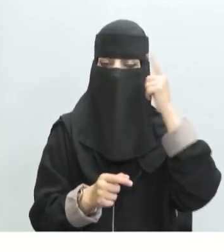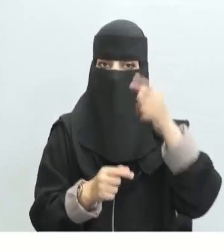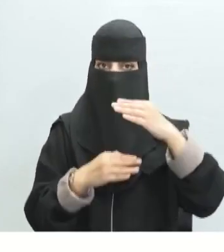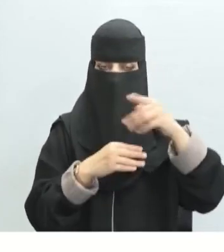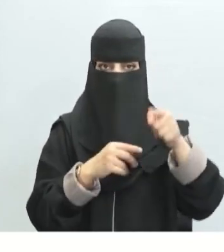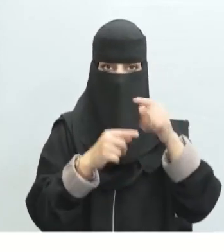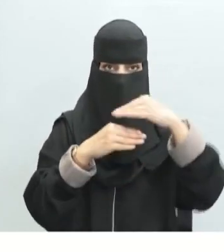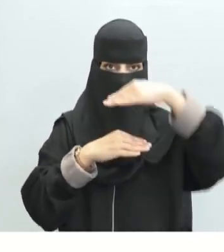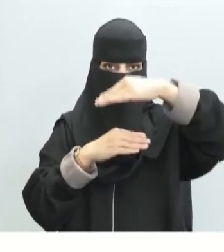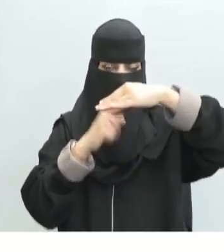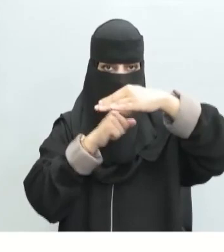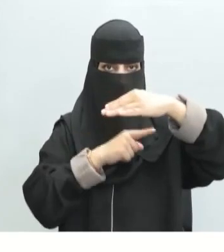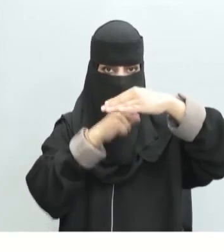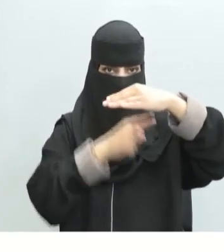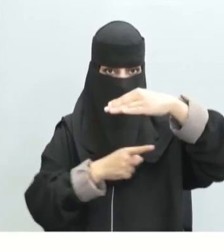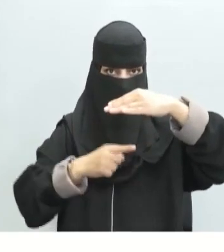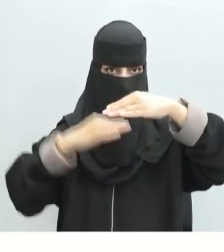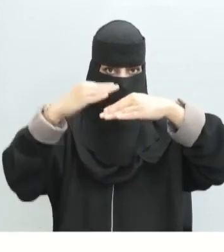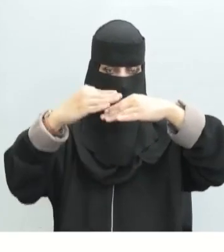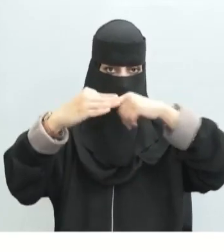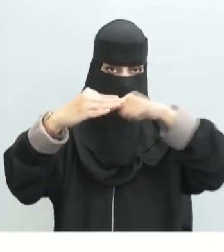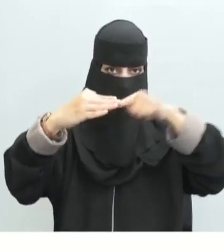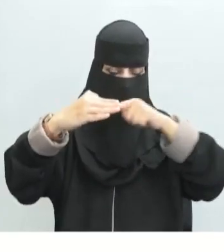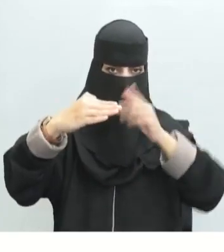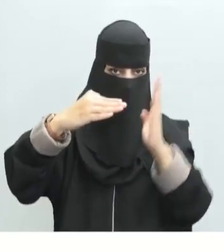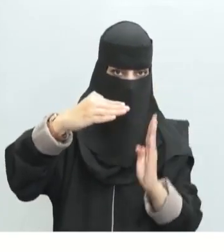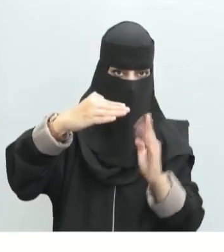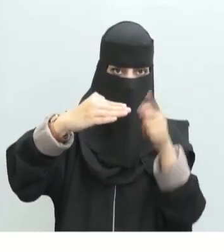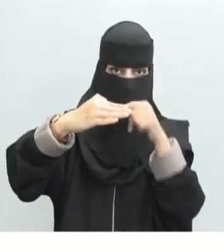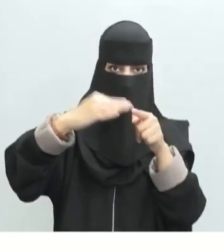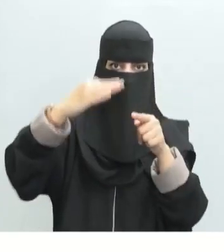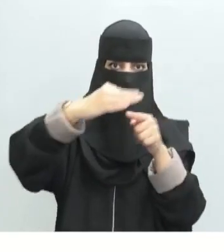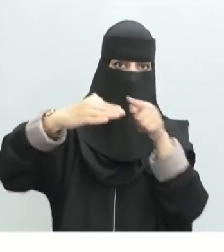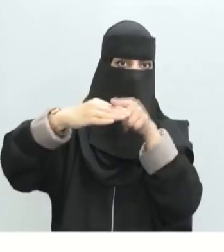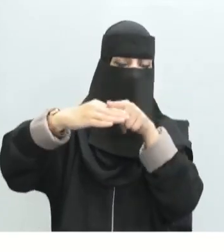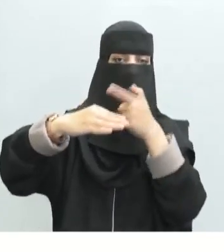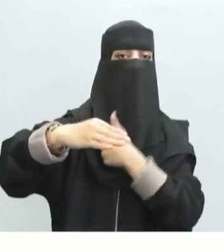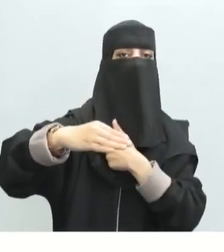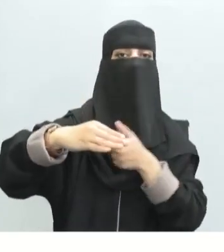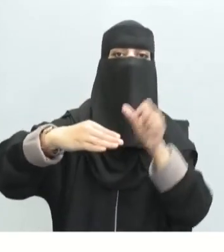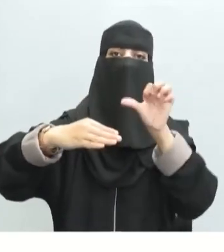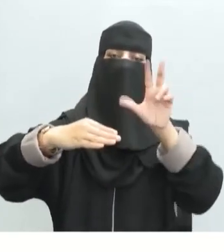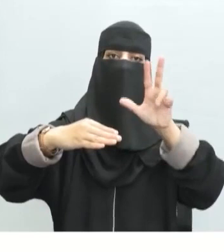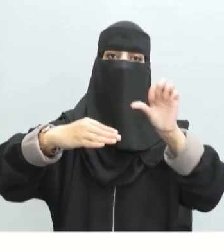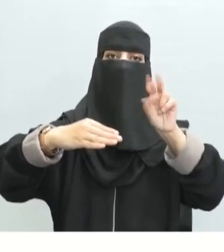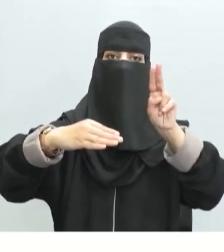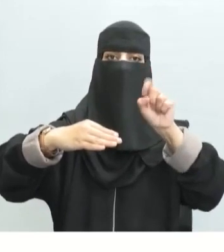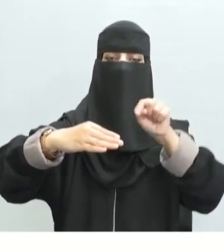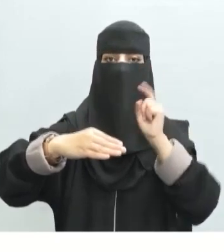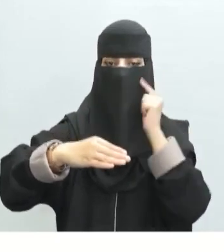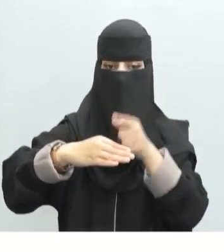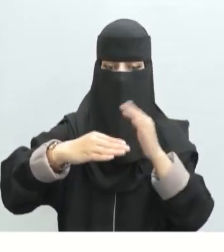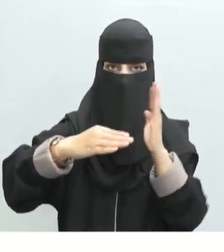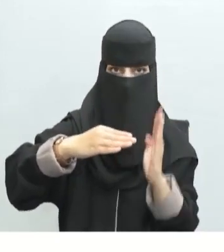الضلع الذي يقابل الزاويه القائمه الضلع الذي يقابل الزاويه القائمه اما الضلع الثاني